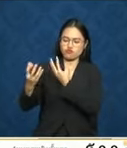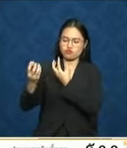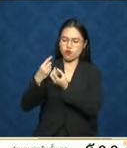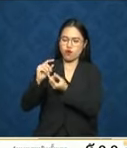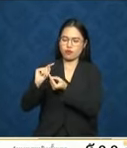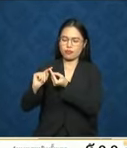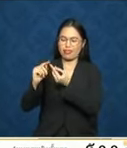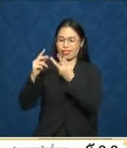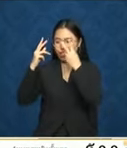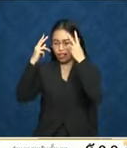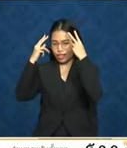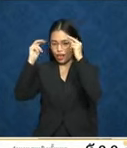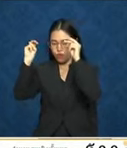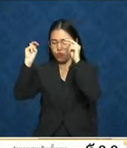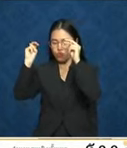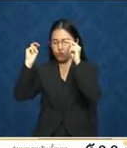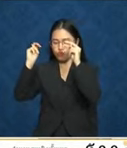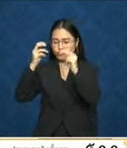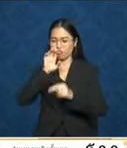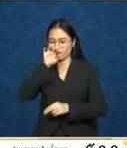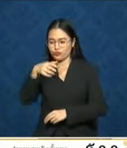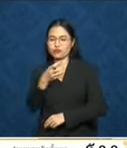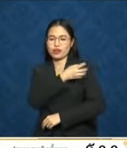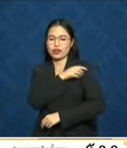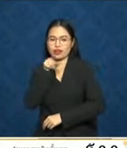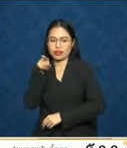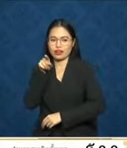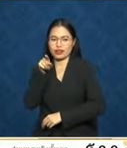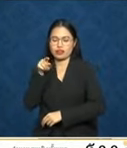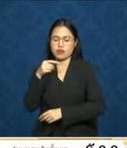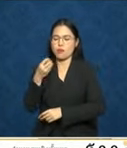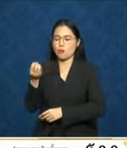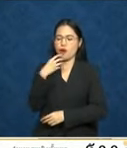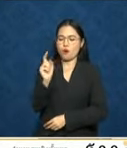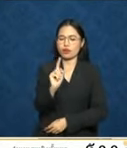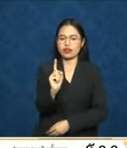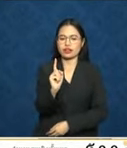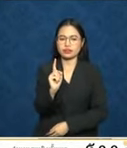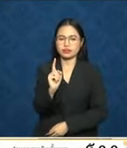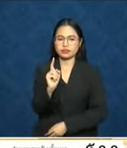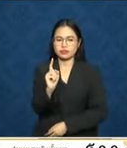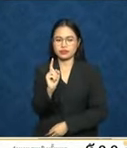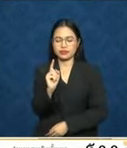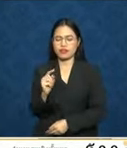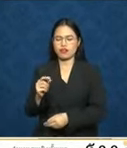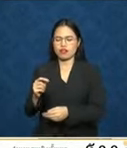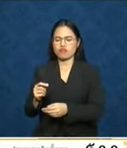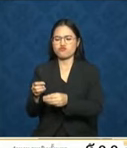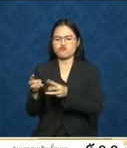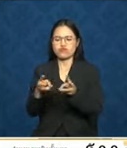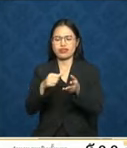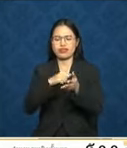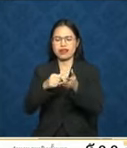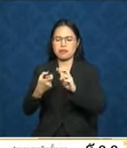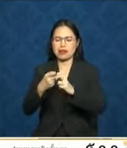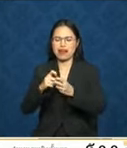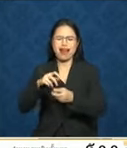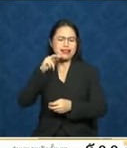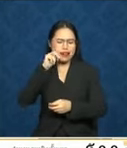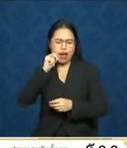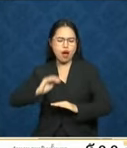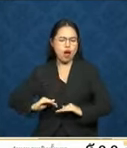ชูอักษรนายกเทศมนตรีตำบลนาโหนดอำเภอเมืองจังหวัดพัทลุงค่ะในเรื่องของการแก้ปัญหาน้ำท่วมซ้ำซาก